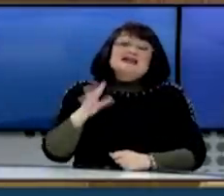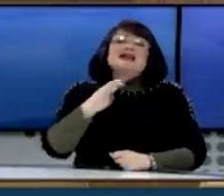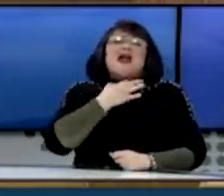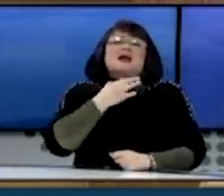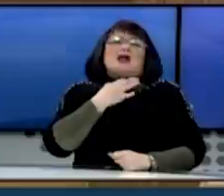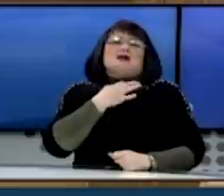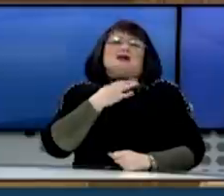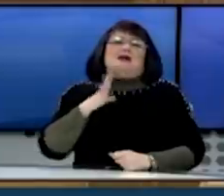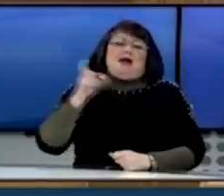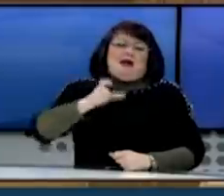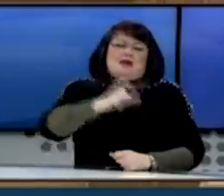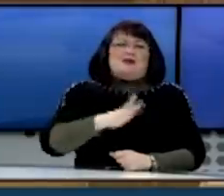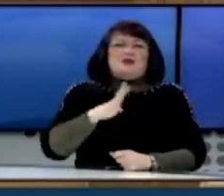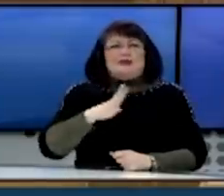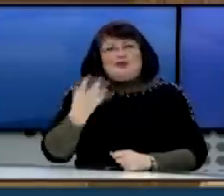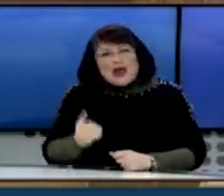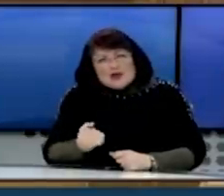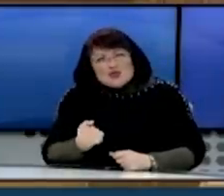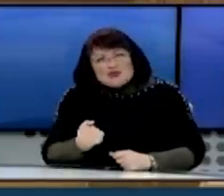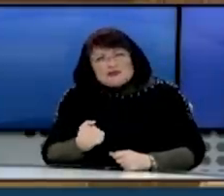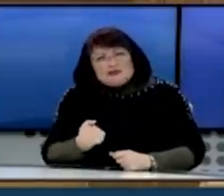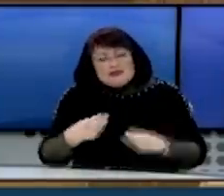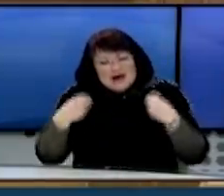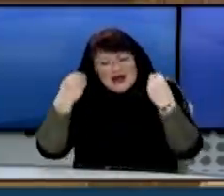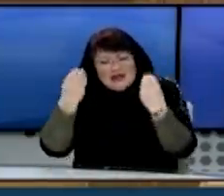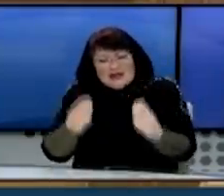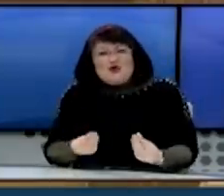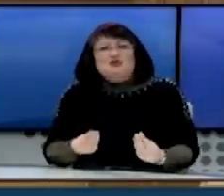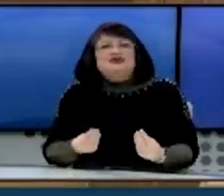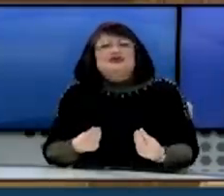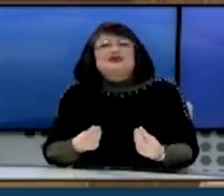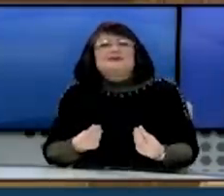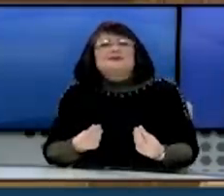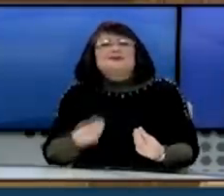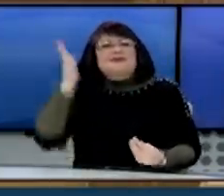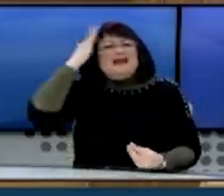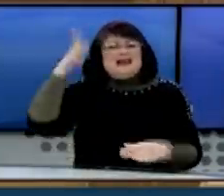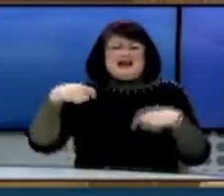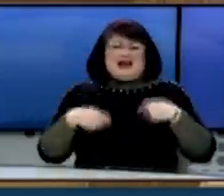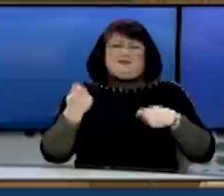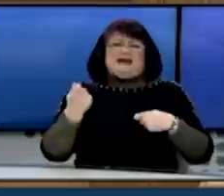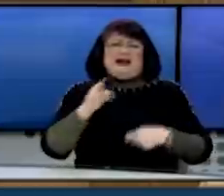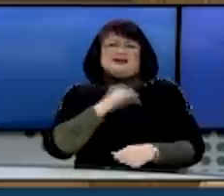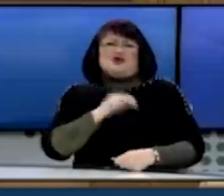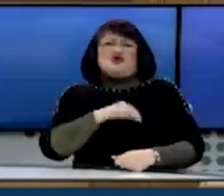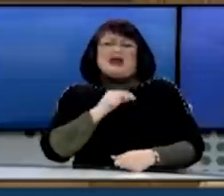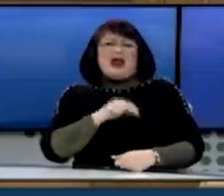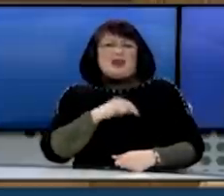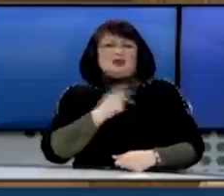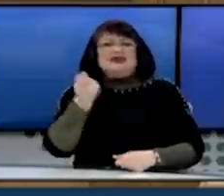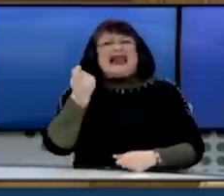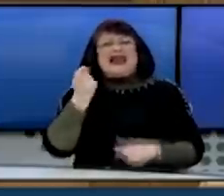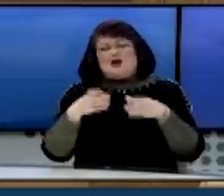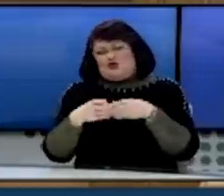της πλειοψηφίας για να ικανοποιήσει το αδιφάγο καπιταλιστικό κέρδος μιας πολύ